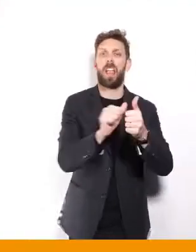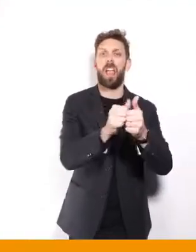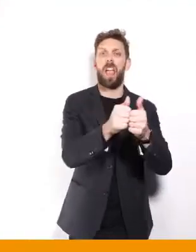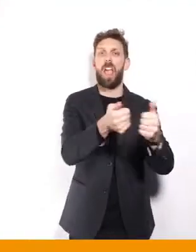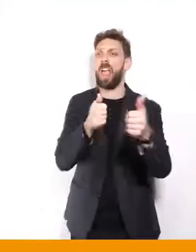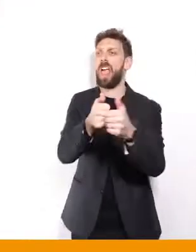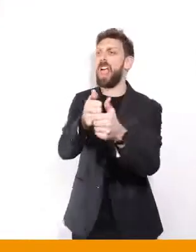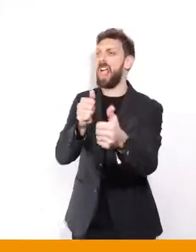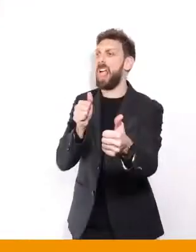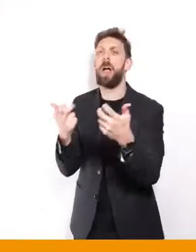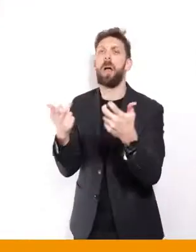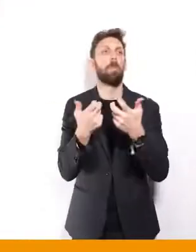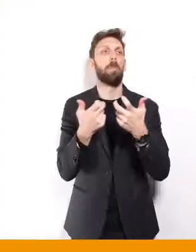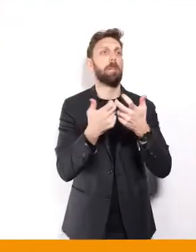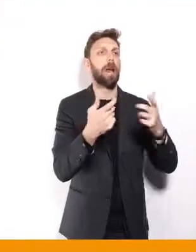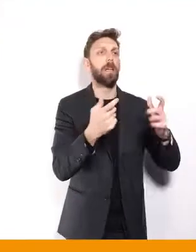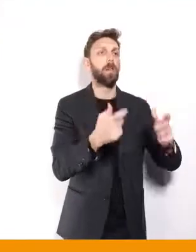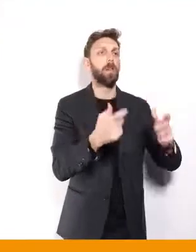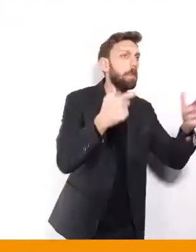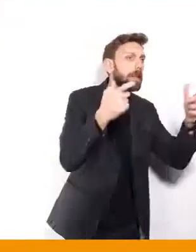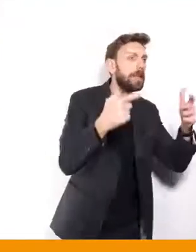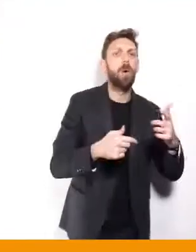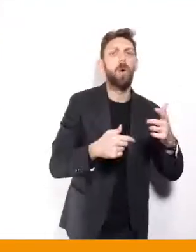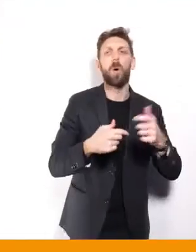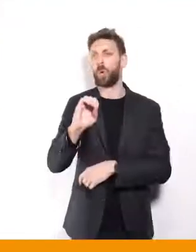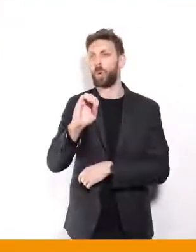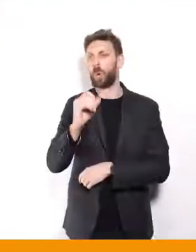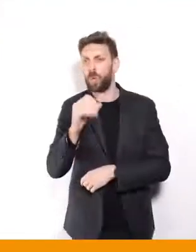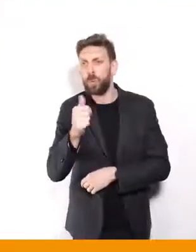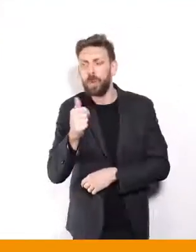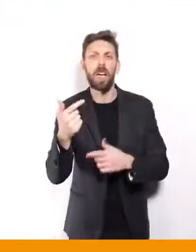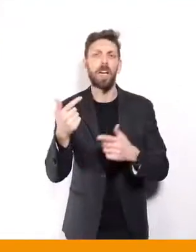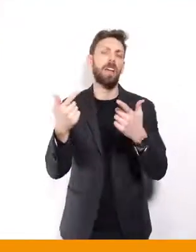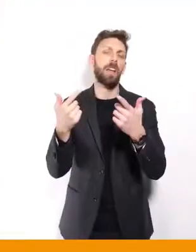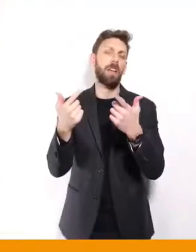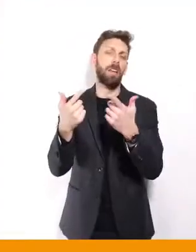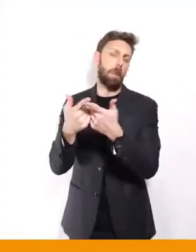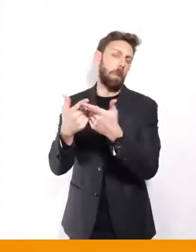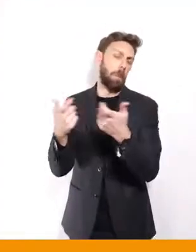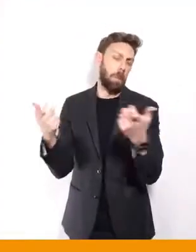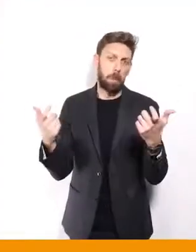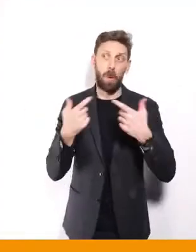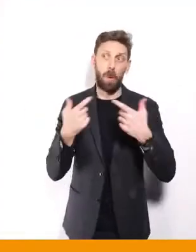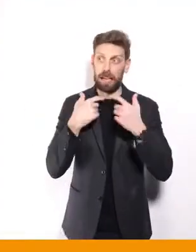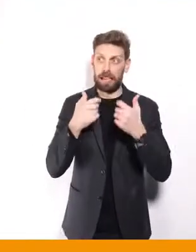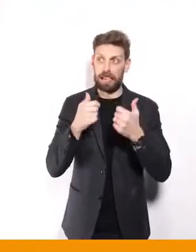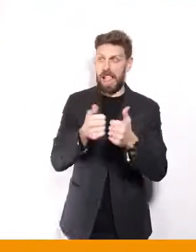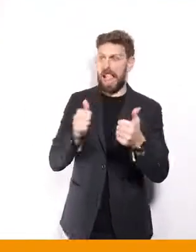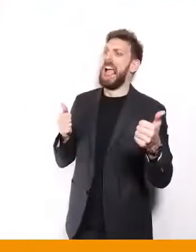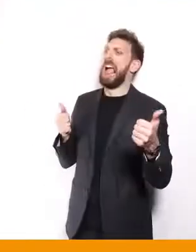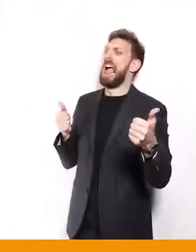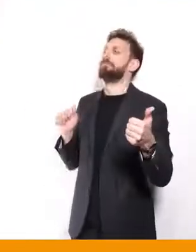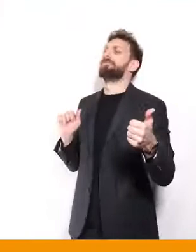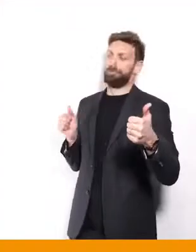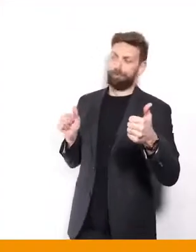termes d'accessibilité du bâti, du numérique et d'autres types d'accessibilité, on arrive enfin peut-être à